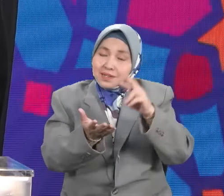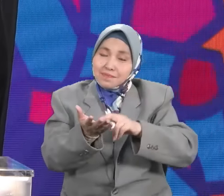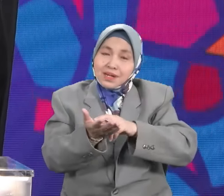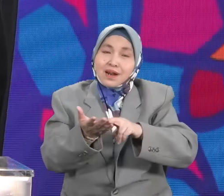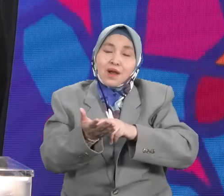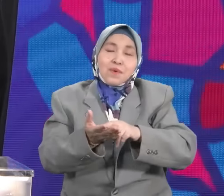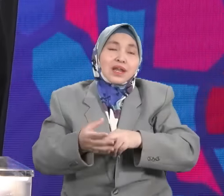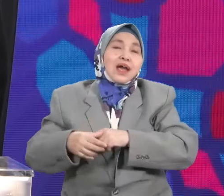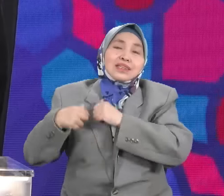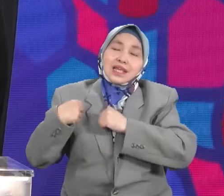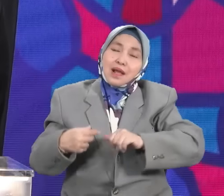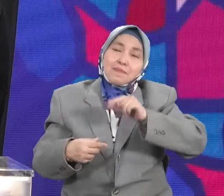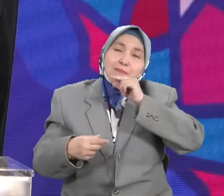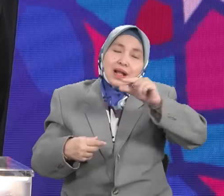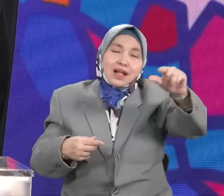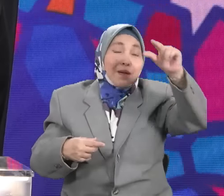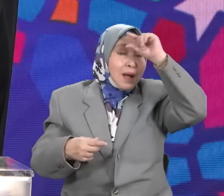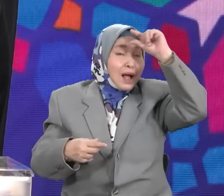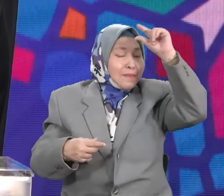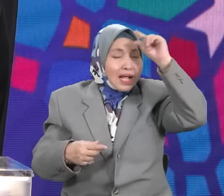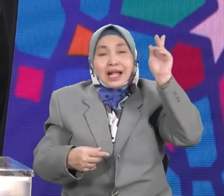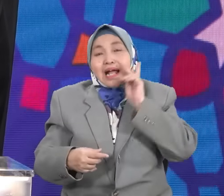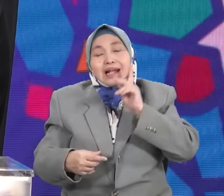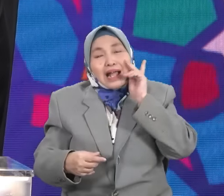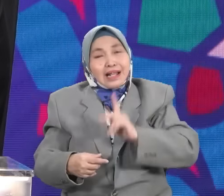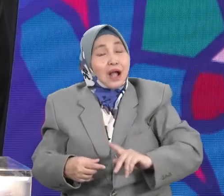aka-akak abang-abang ibu-ibu ayah ayah senantiasa